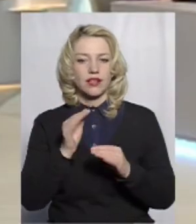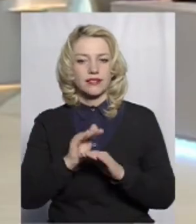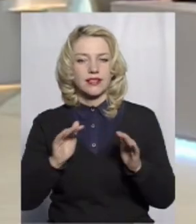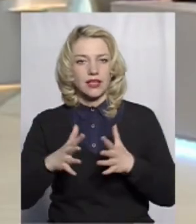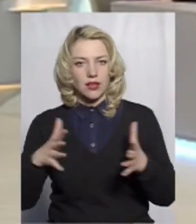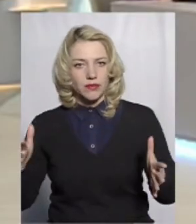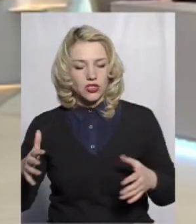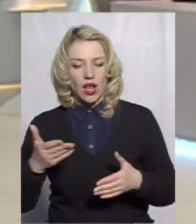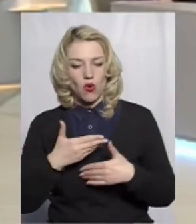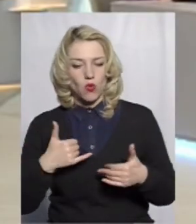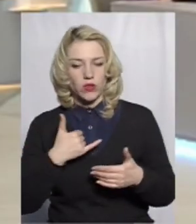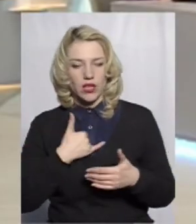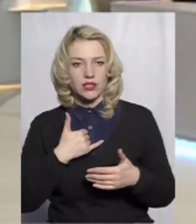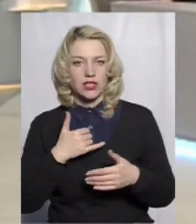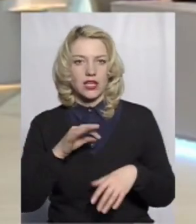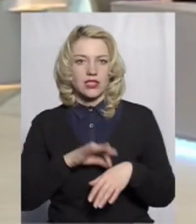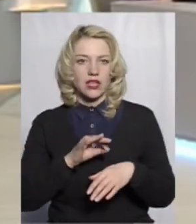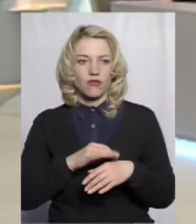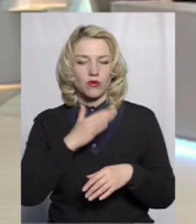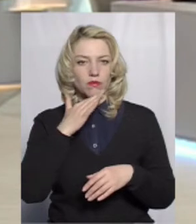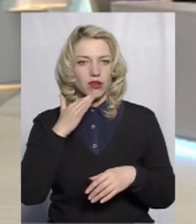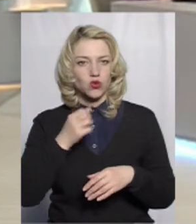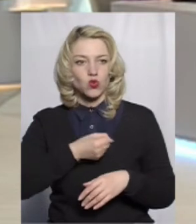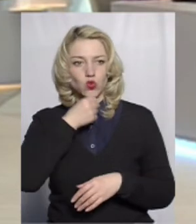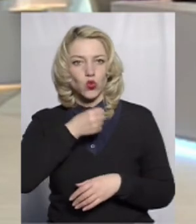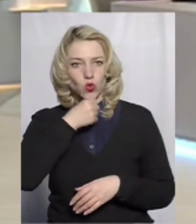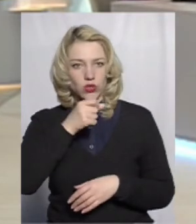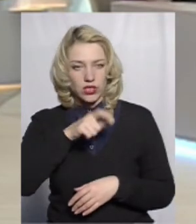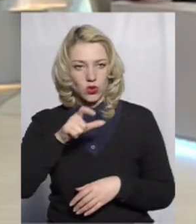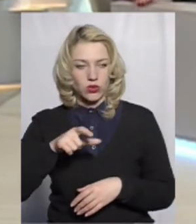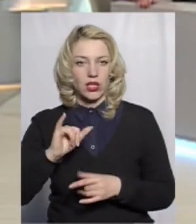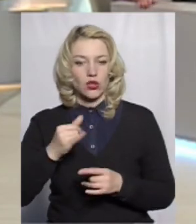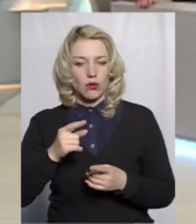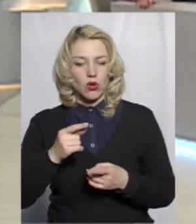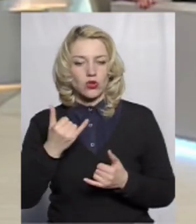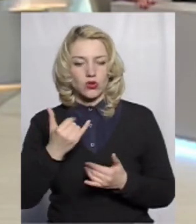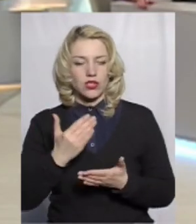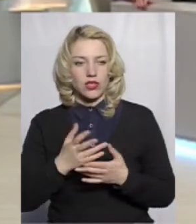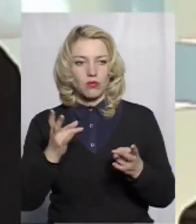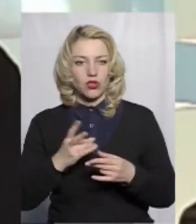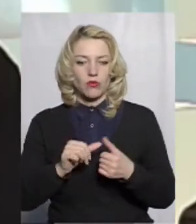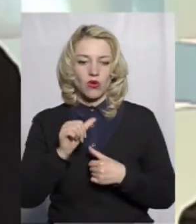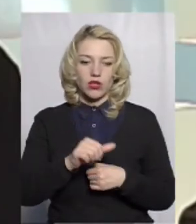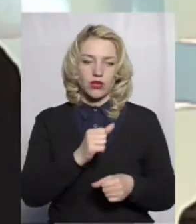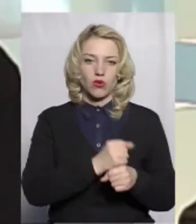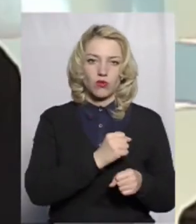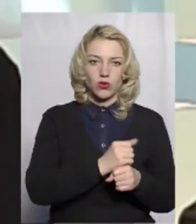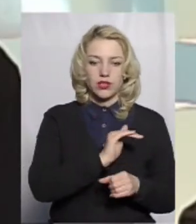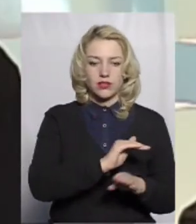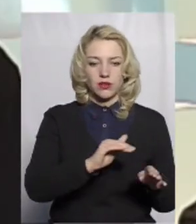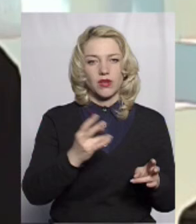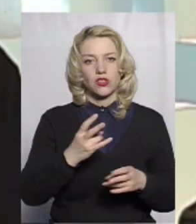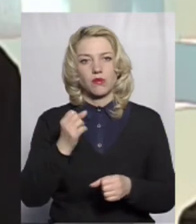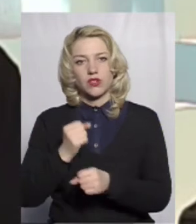Ми маємо захворюваність навпіл з дорослими. Угу. І нам на сьогодні є потреба, окрім роботи з дітьми, працювати з